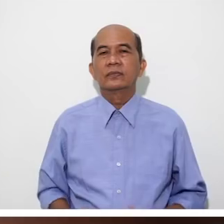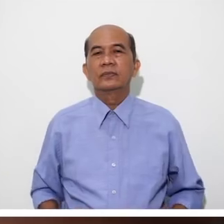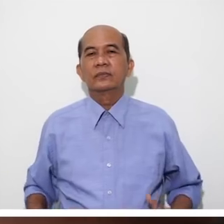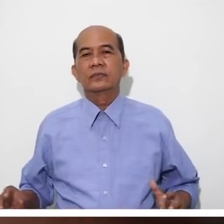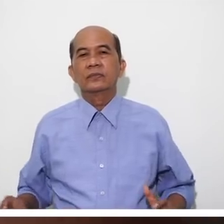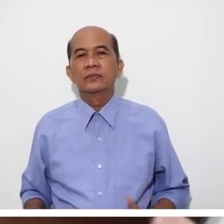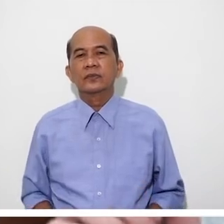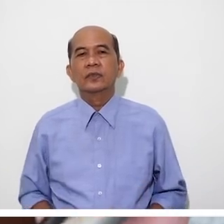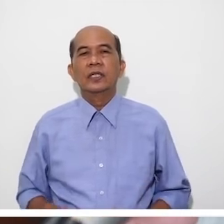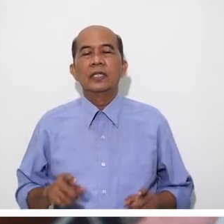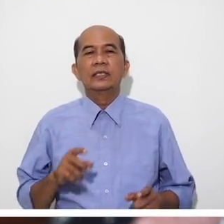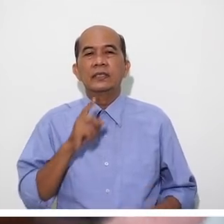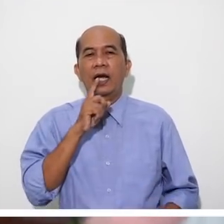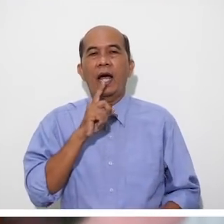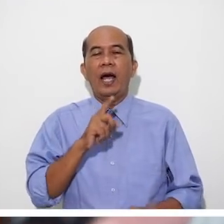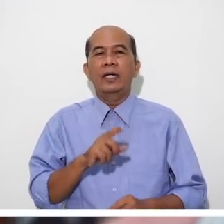sesama.